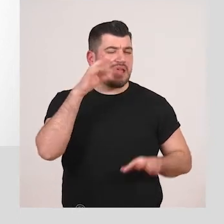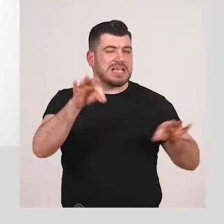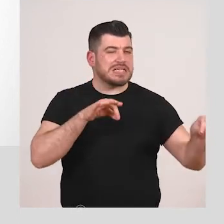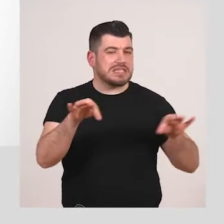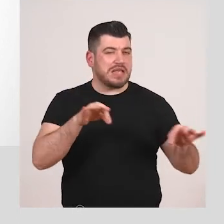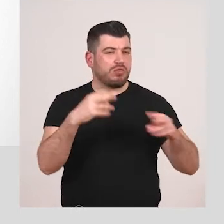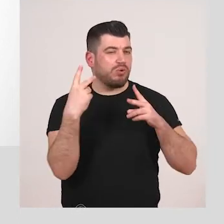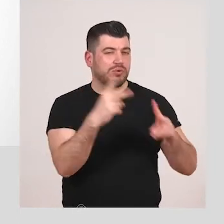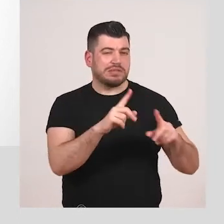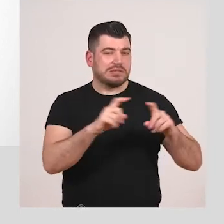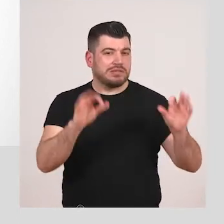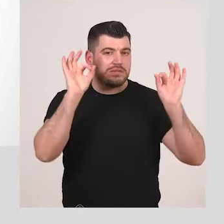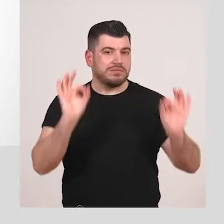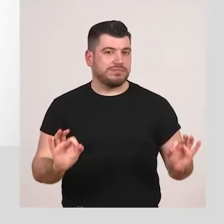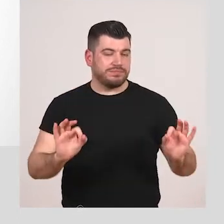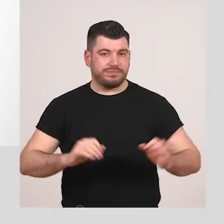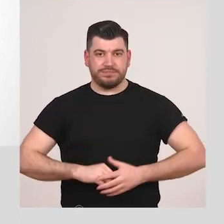που χρησιμοποίησε?